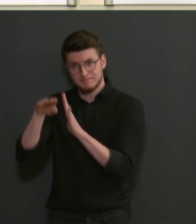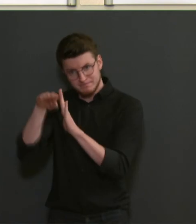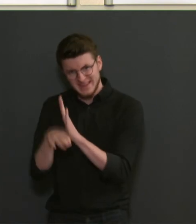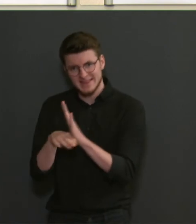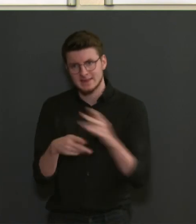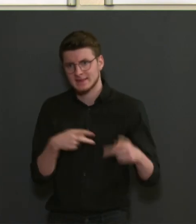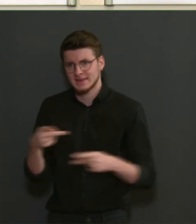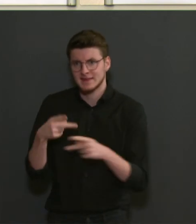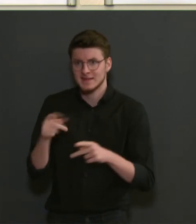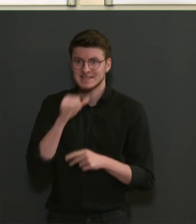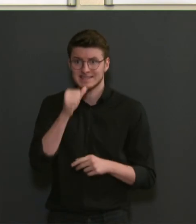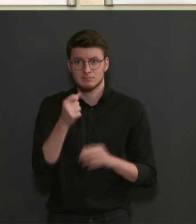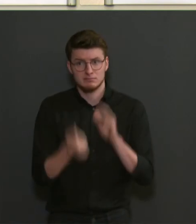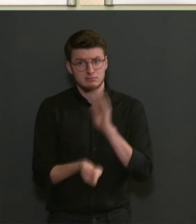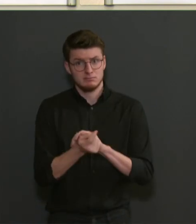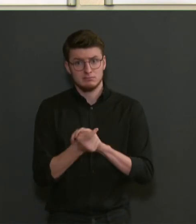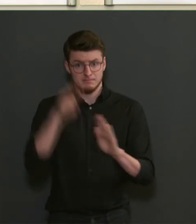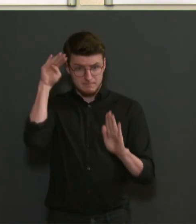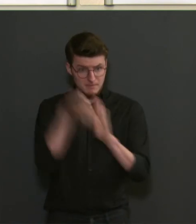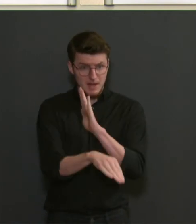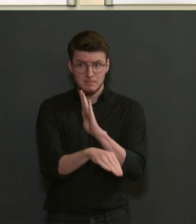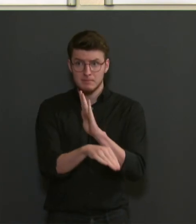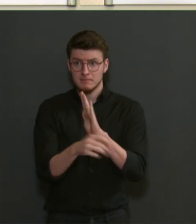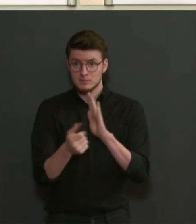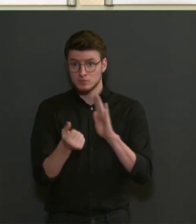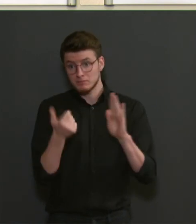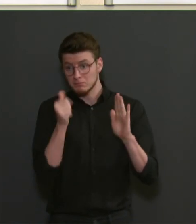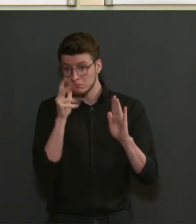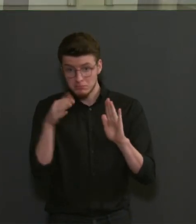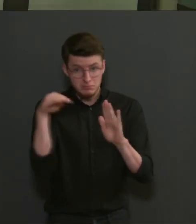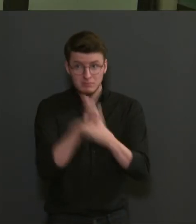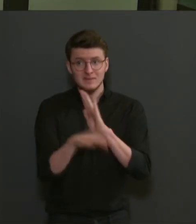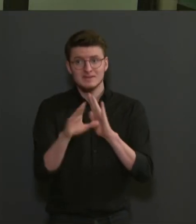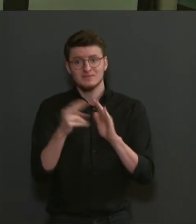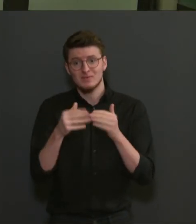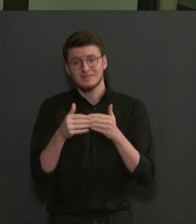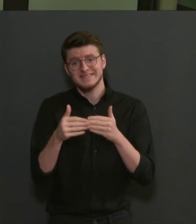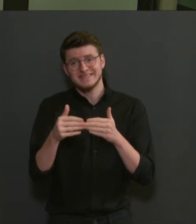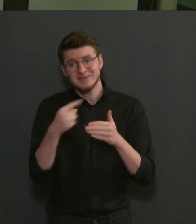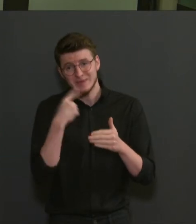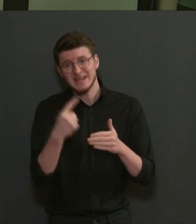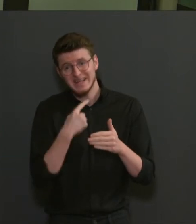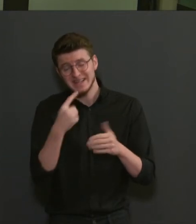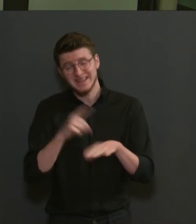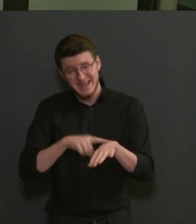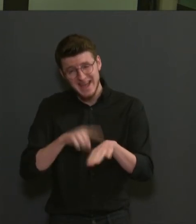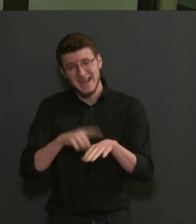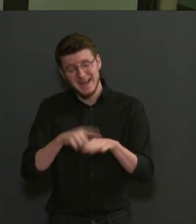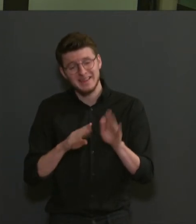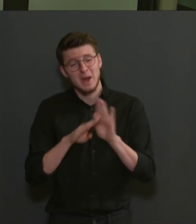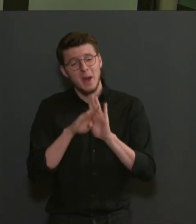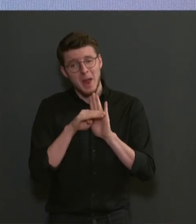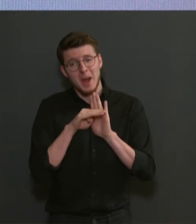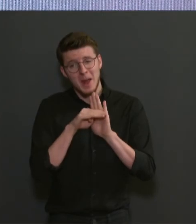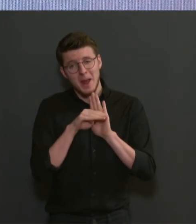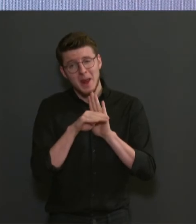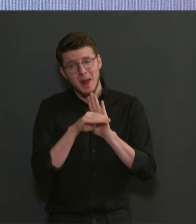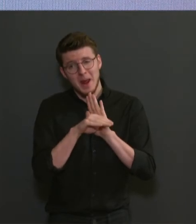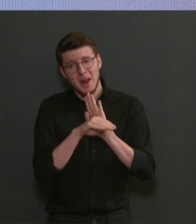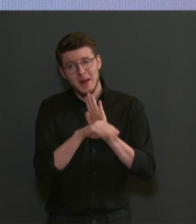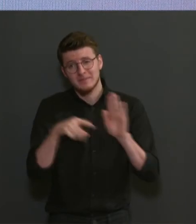andere dag een feit zijn. Deze gestage afname zal zich enkel aftekenen als we de komende weken de